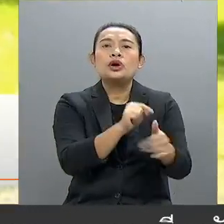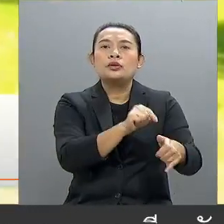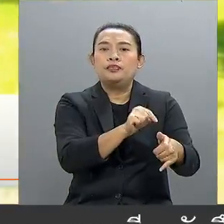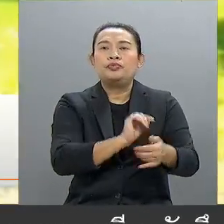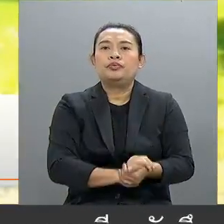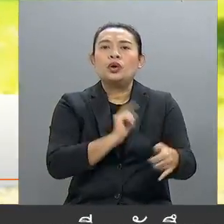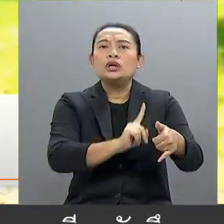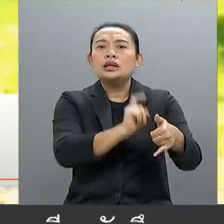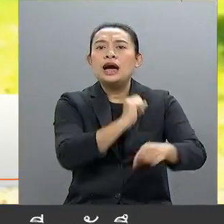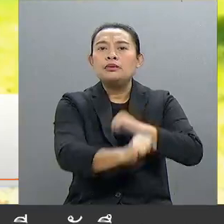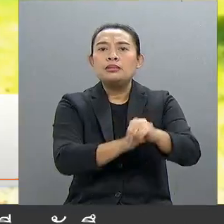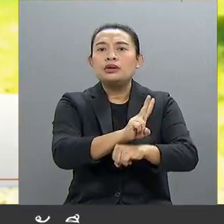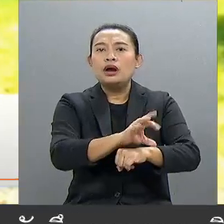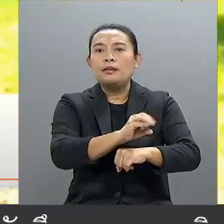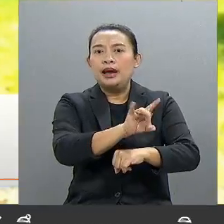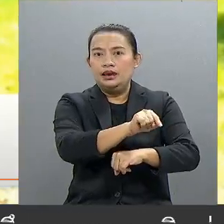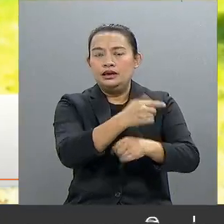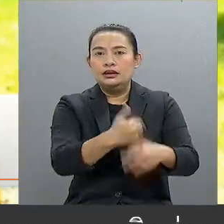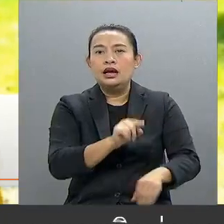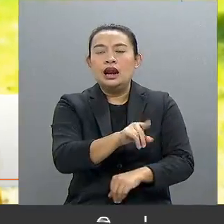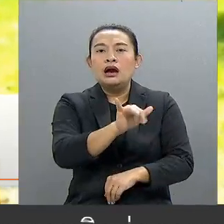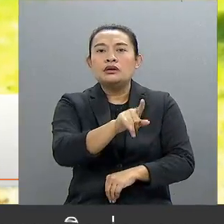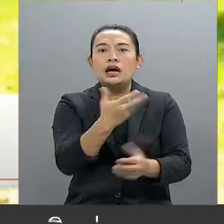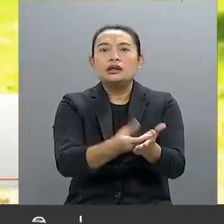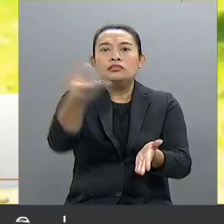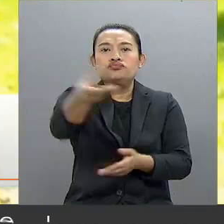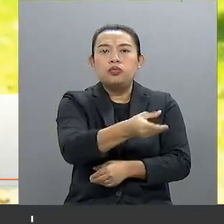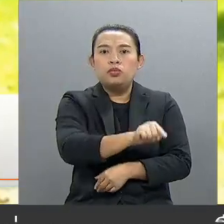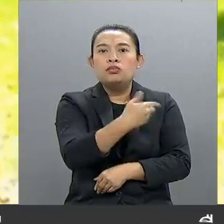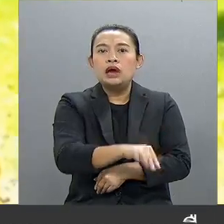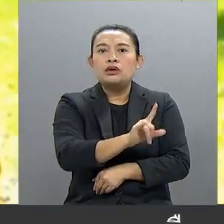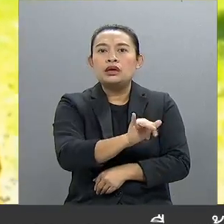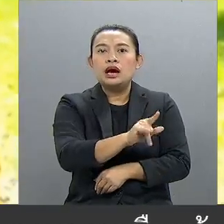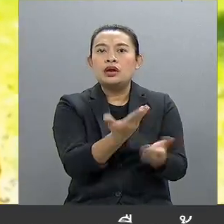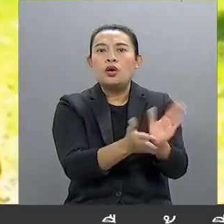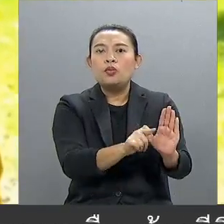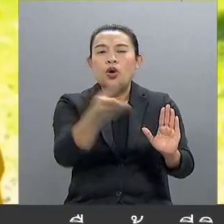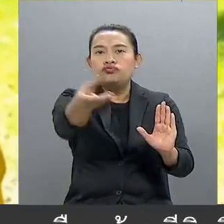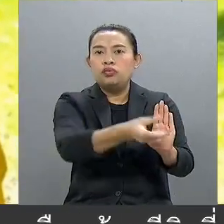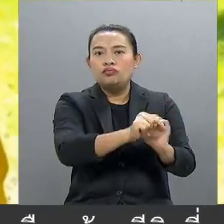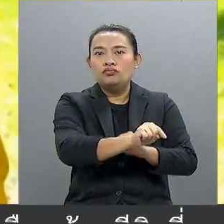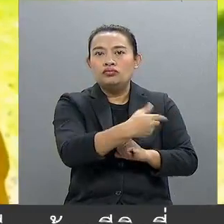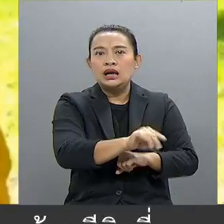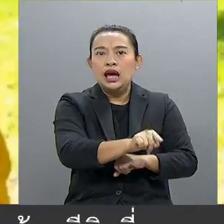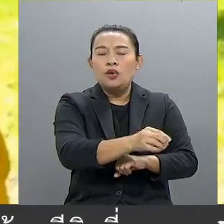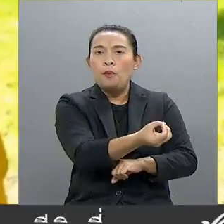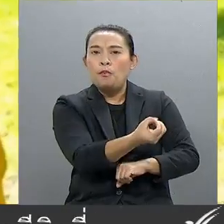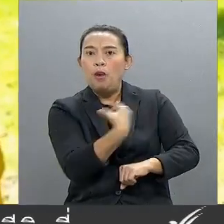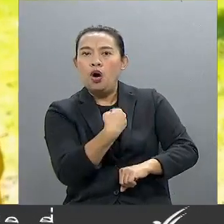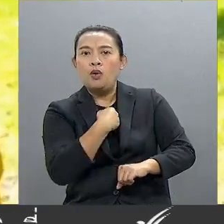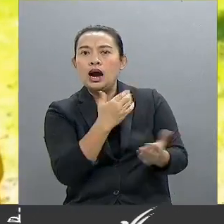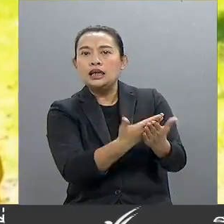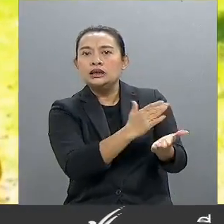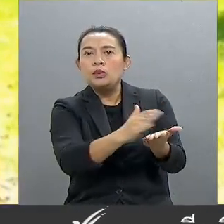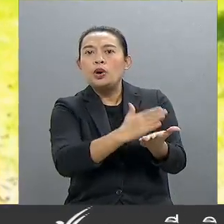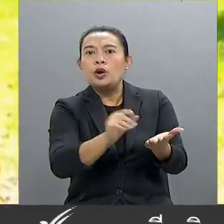ทางคู่สมรสและทายาทได้เงินจำนวนมากแต่บอกว่าจะนำเงินส่วนหนึ่งมาชำระหนี้สหกรณ์แต่กลับนำเ